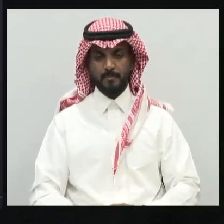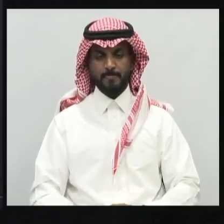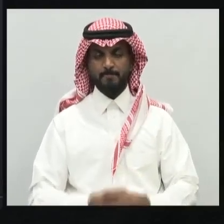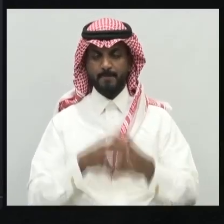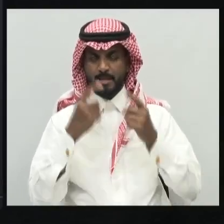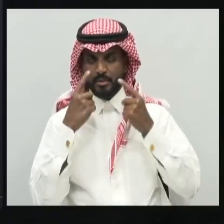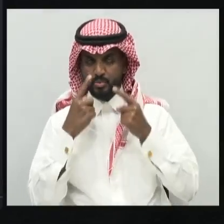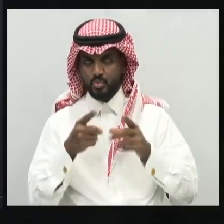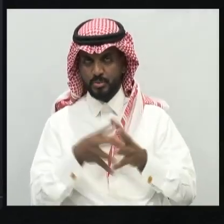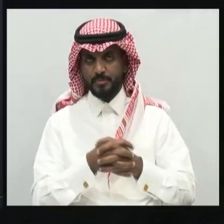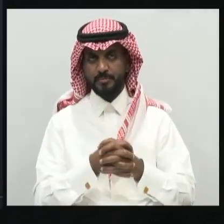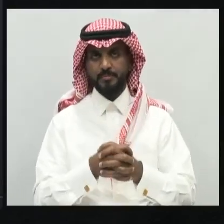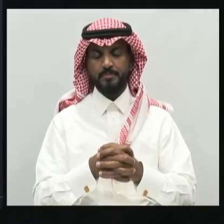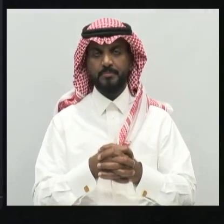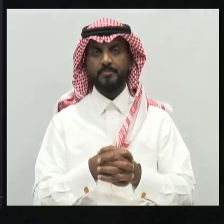ركزوا